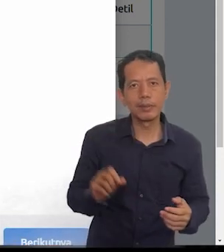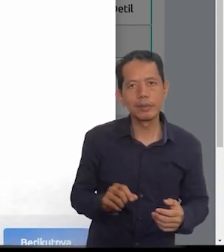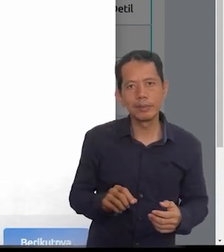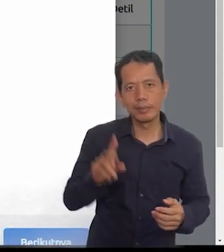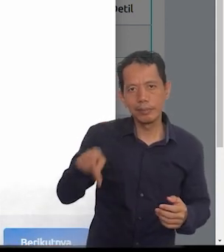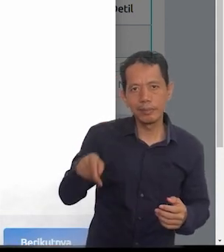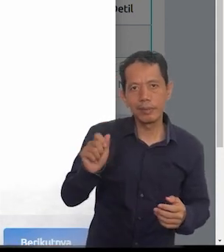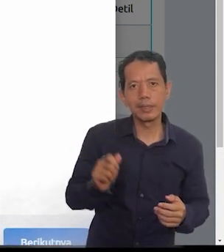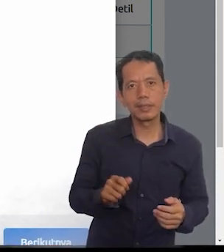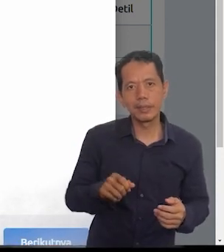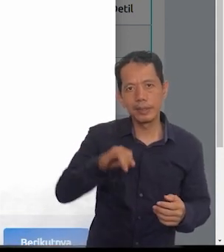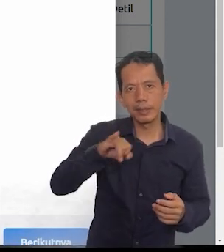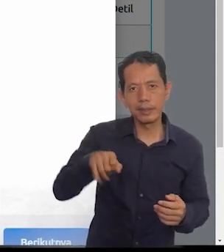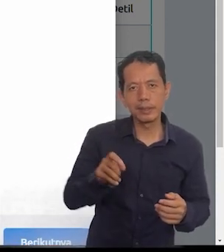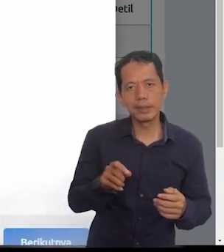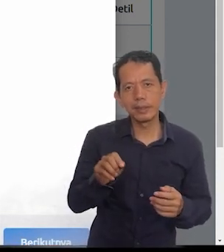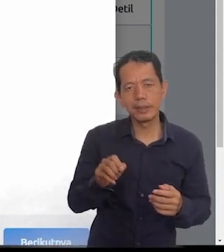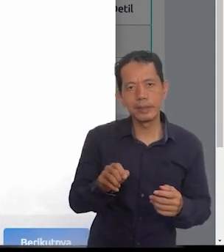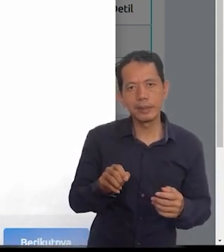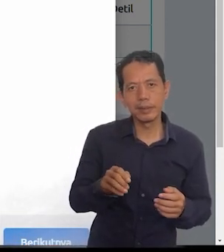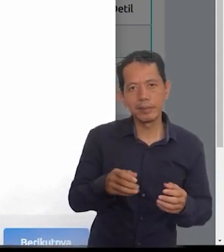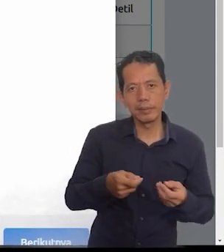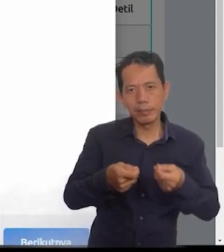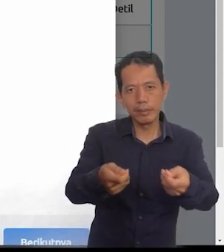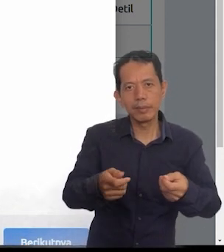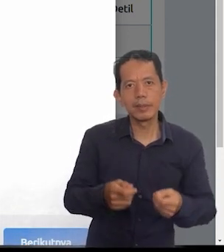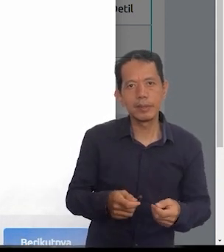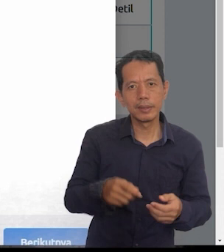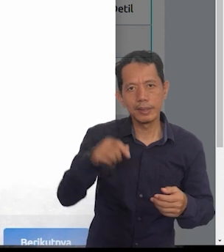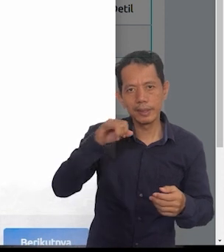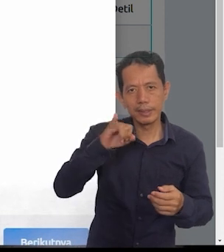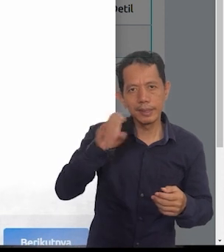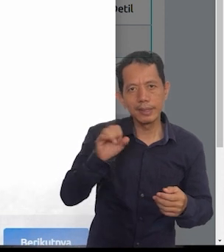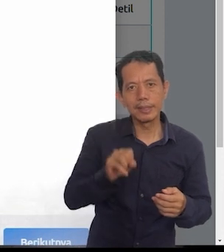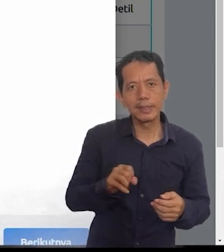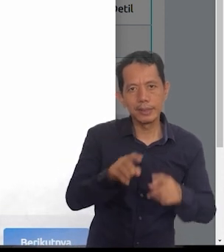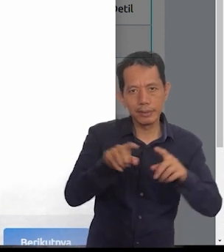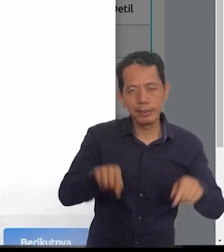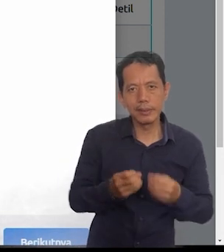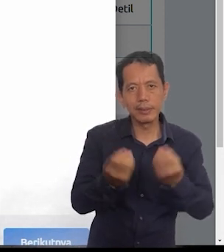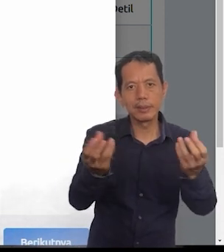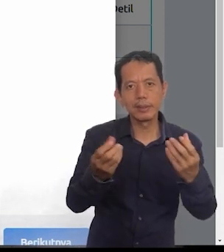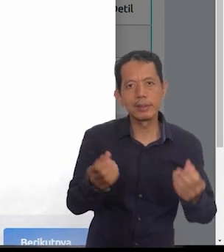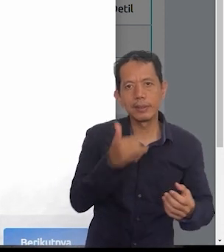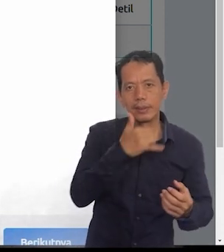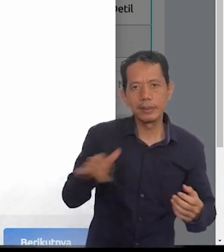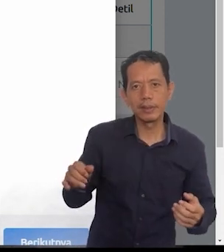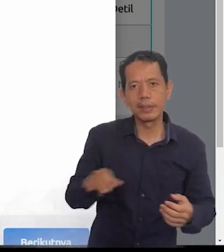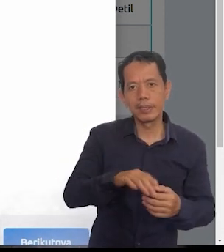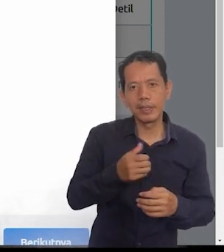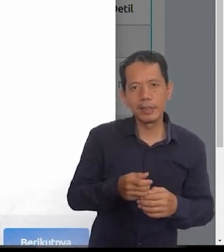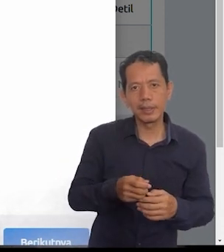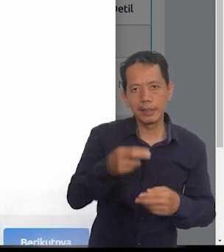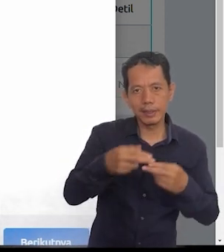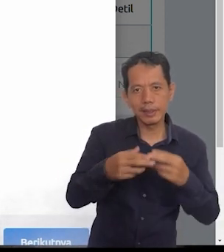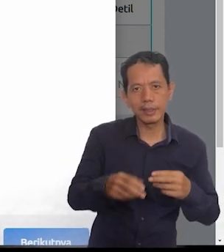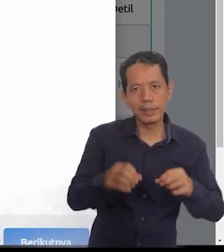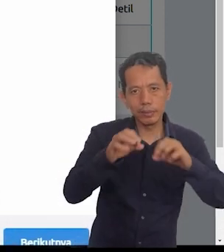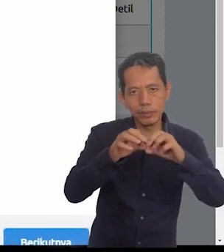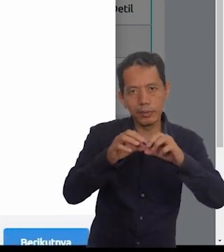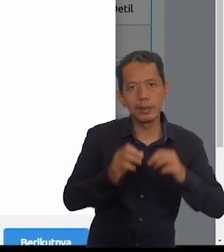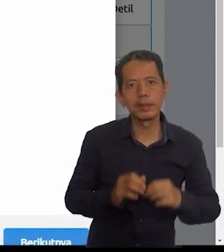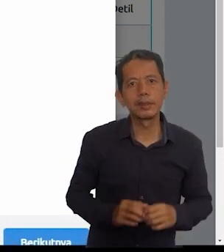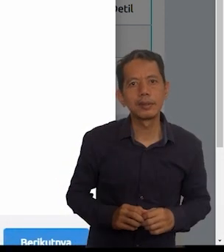Lalu, pada kolom jenis permohonan, isikan dengan surat keterangan yang akan rekan-rekan